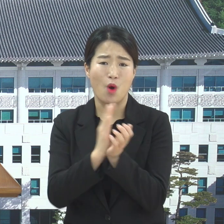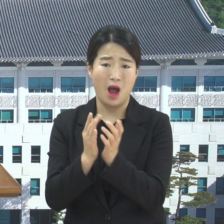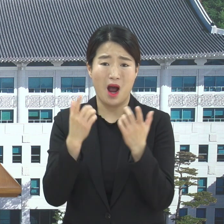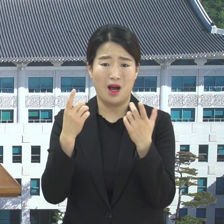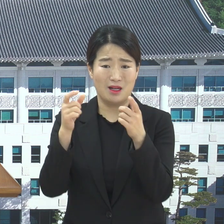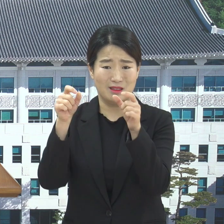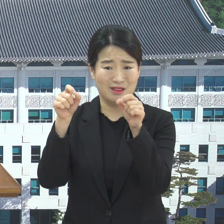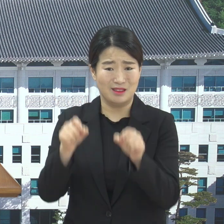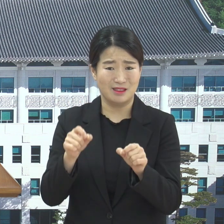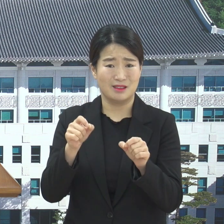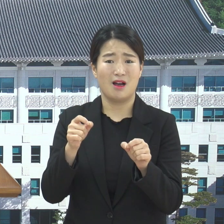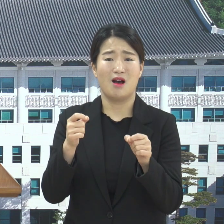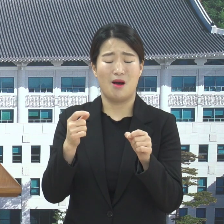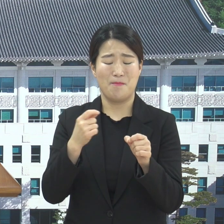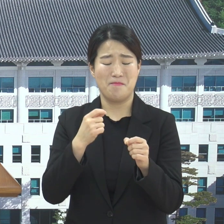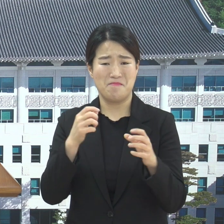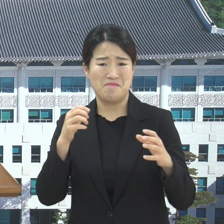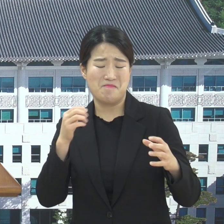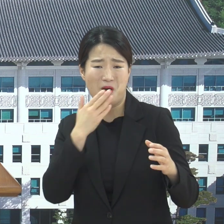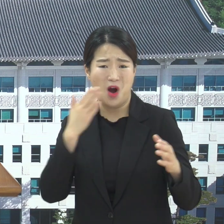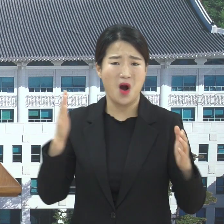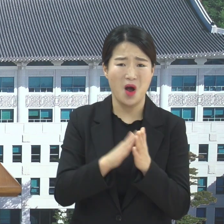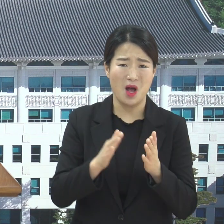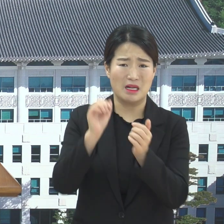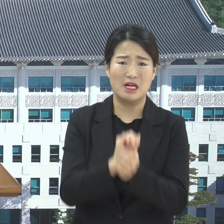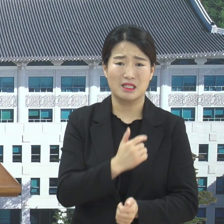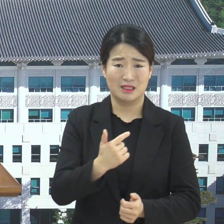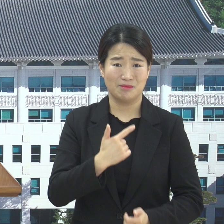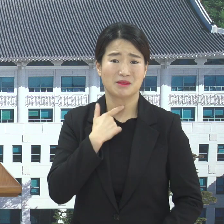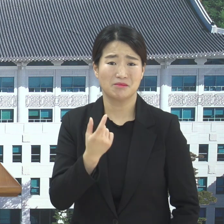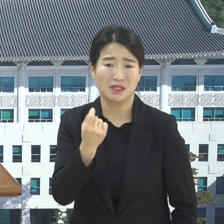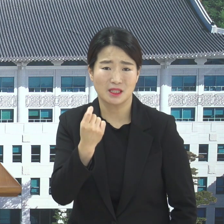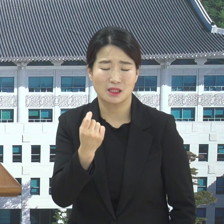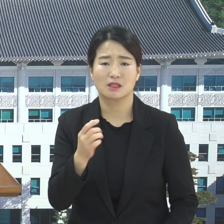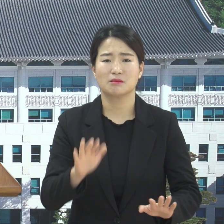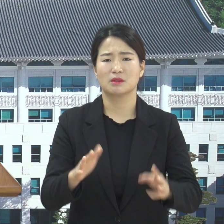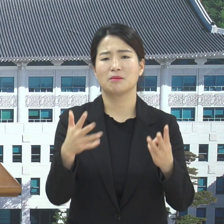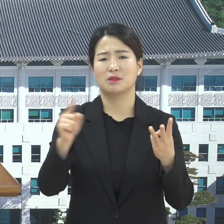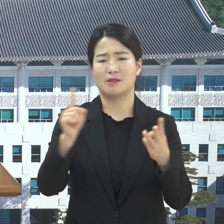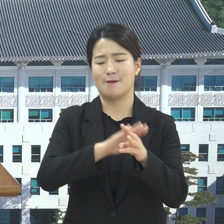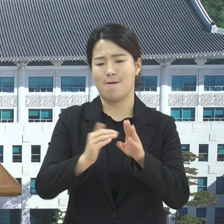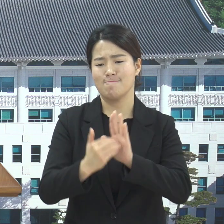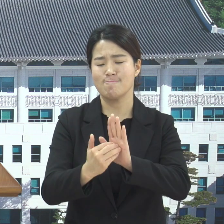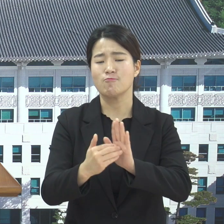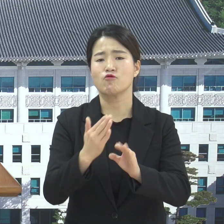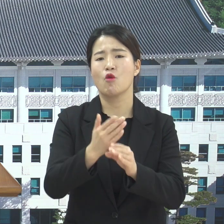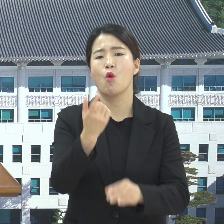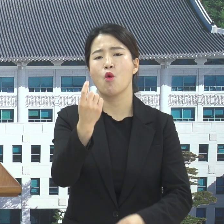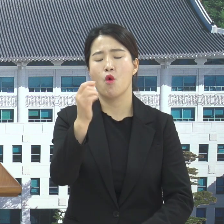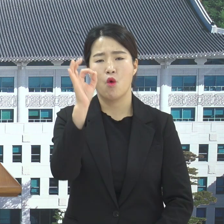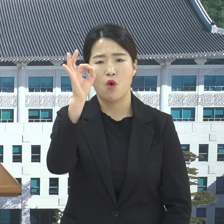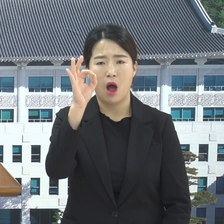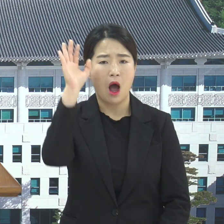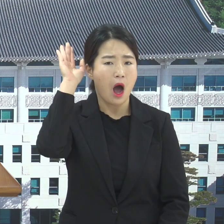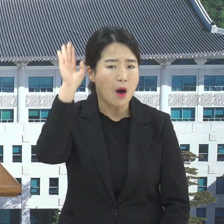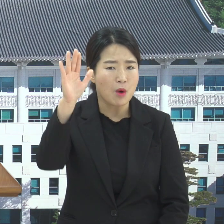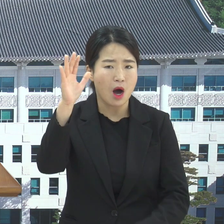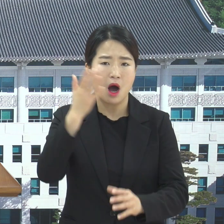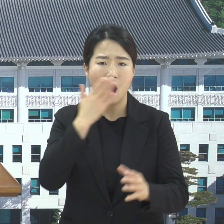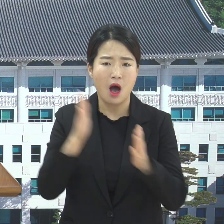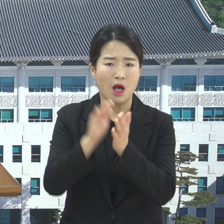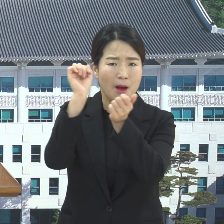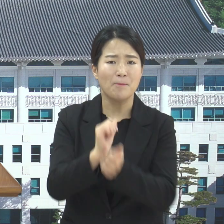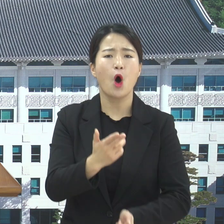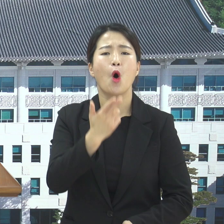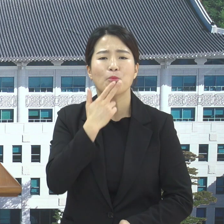났었습니다. 이번 3차 대유행에서 잘 막아내고 있으나 앞으로도 집단 감염이